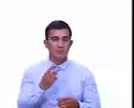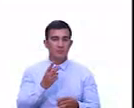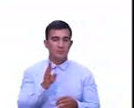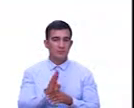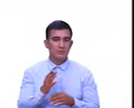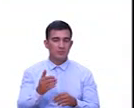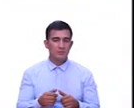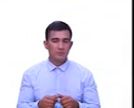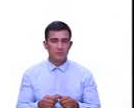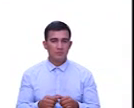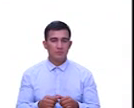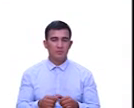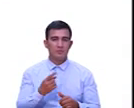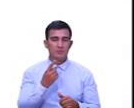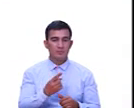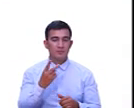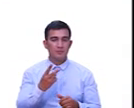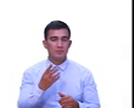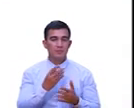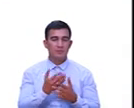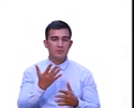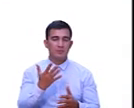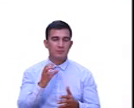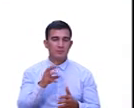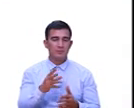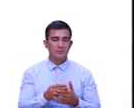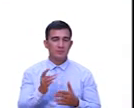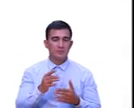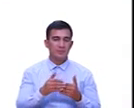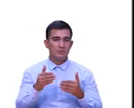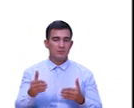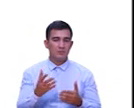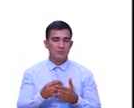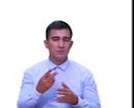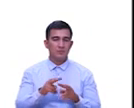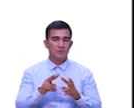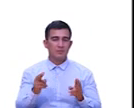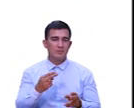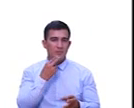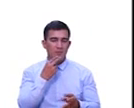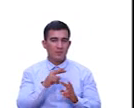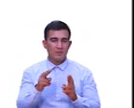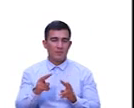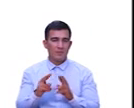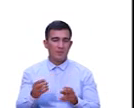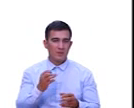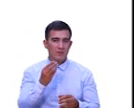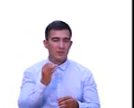2-topshirig'i. Biri ikkinchisidan 5 cm uzoqlikda joylashgan bir xil zaryadlangan